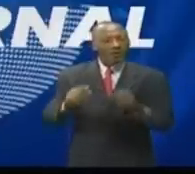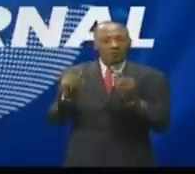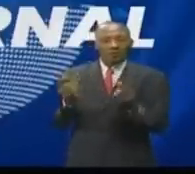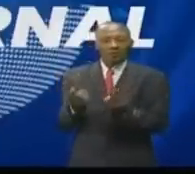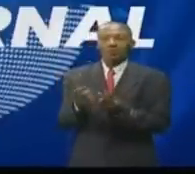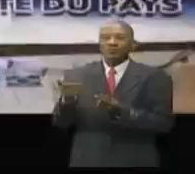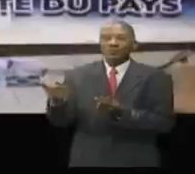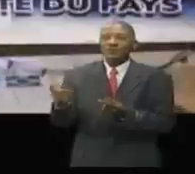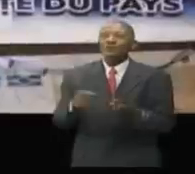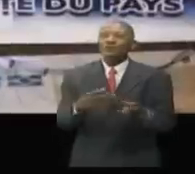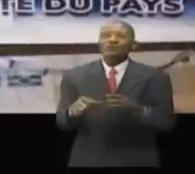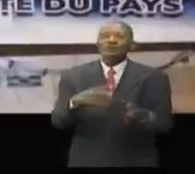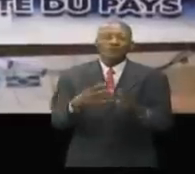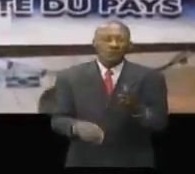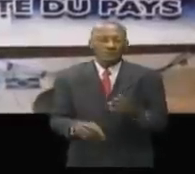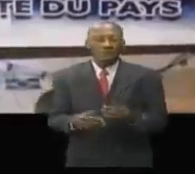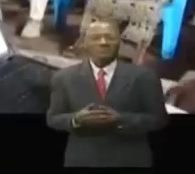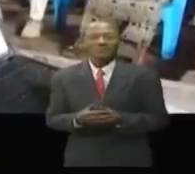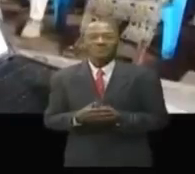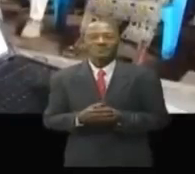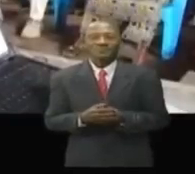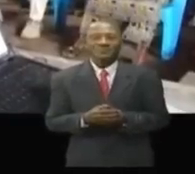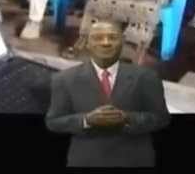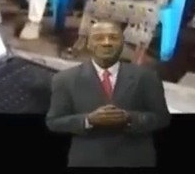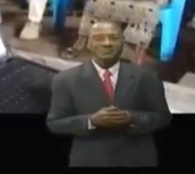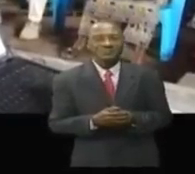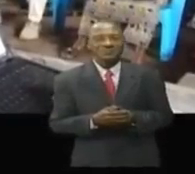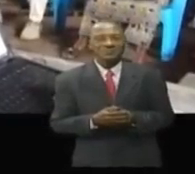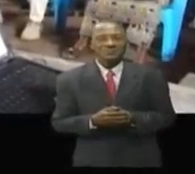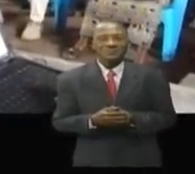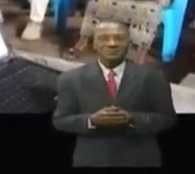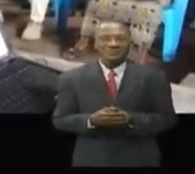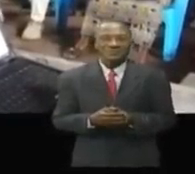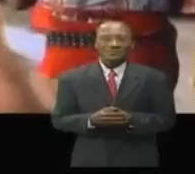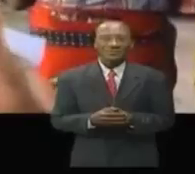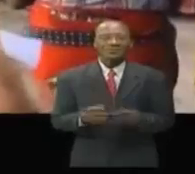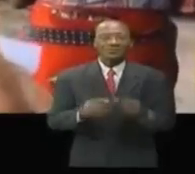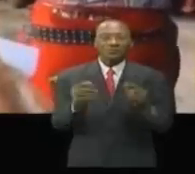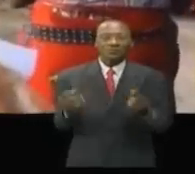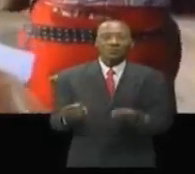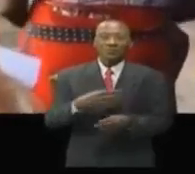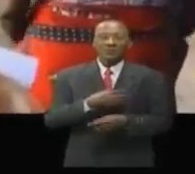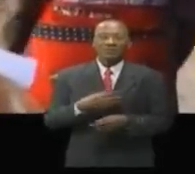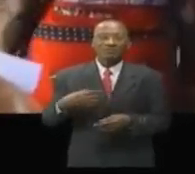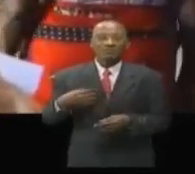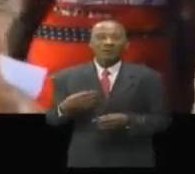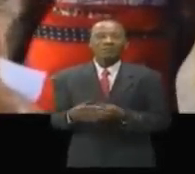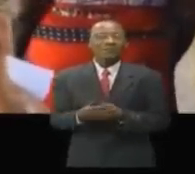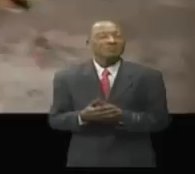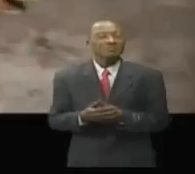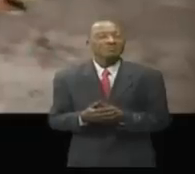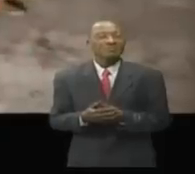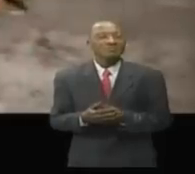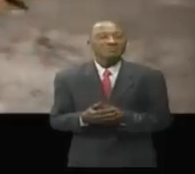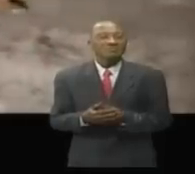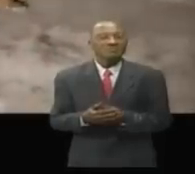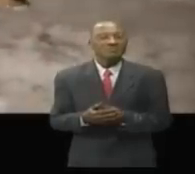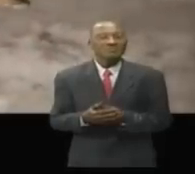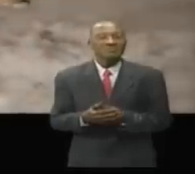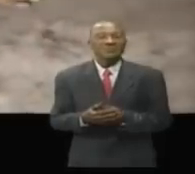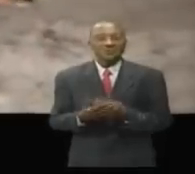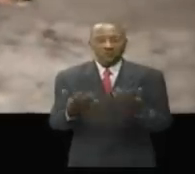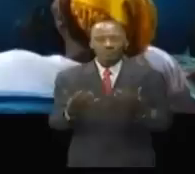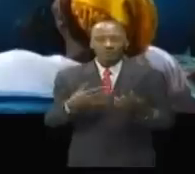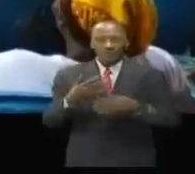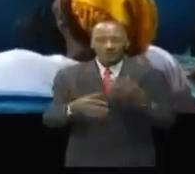Maka. Mettre à la disposition de femmes des renseignements suffisants, clairs, précis sur les réalisations du chef de